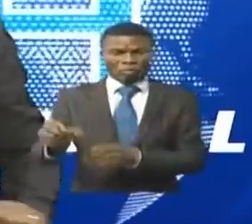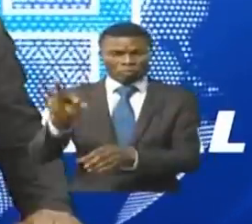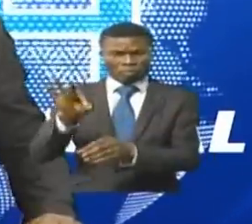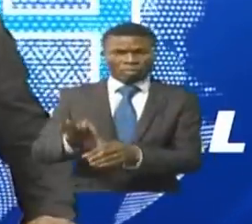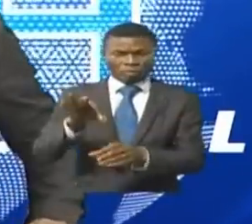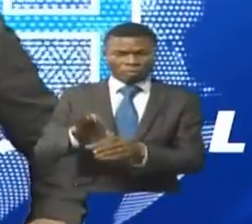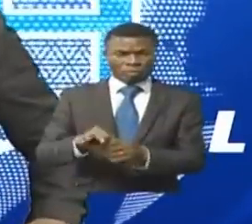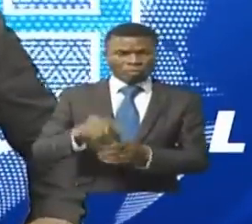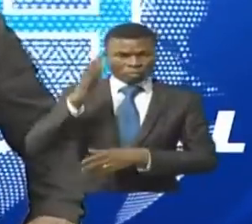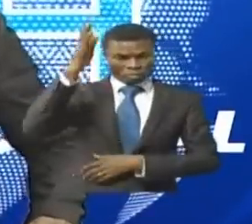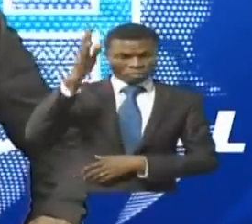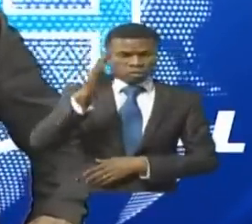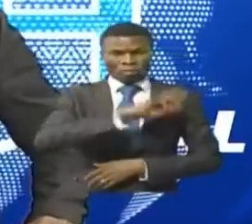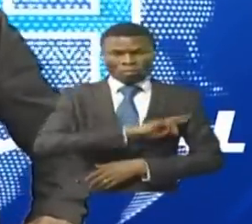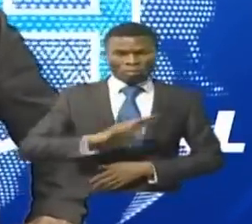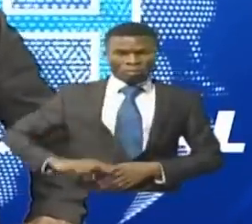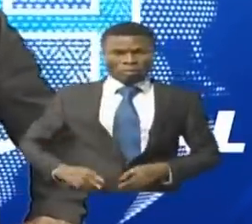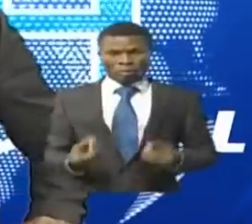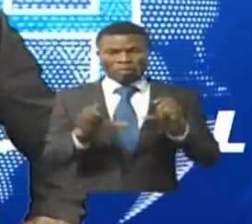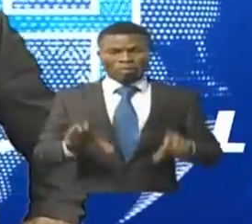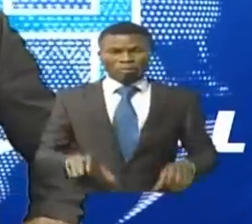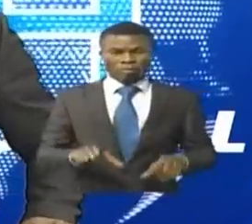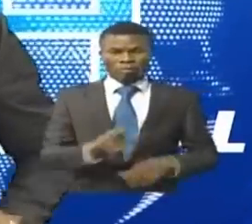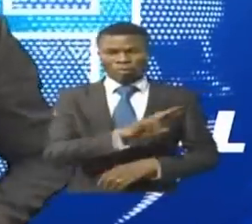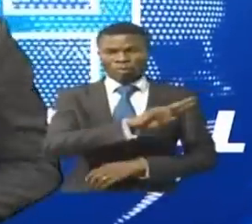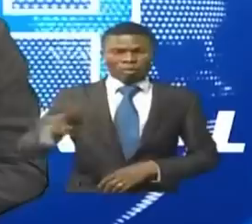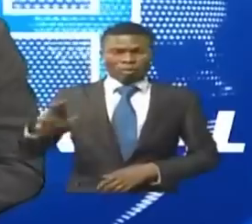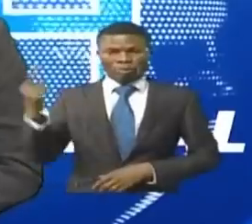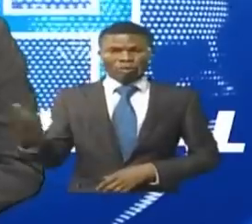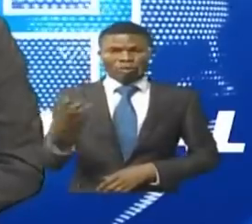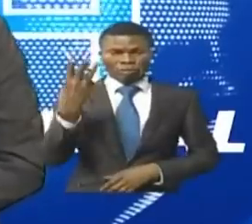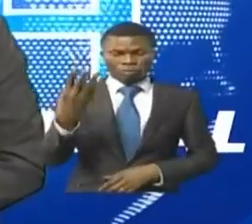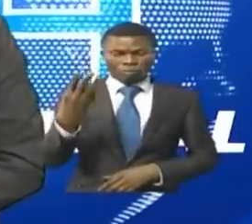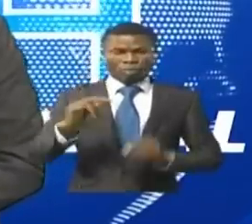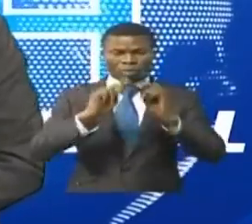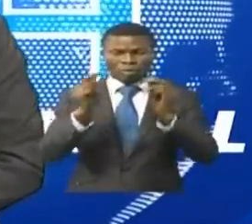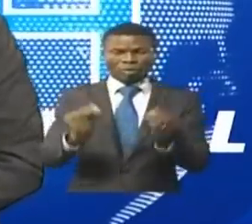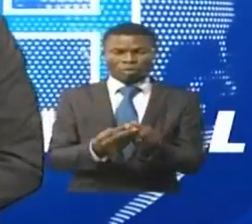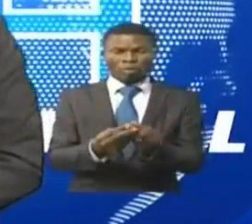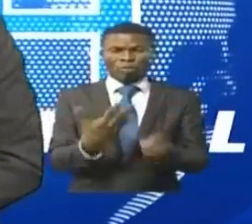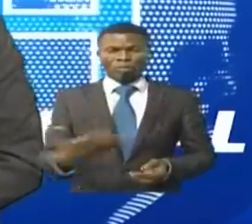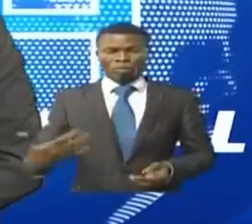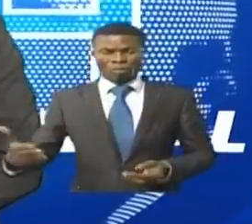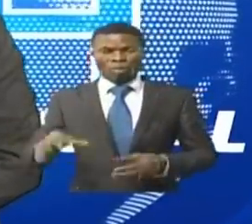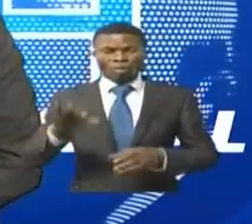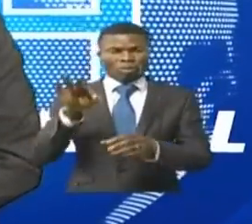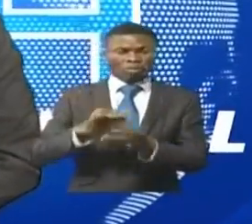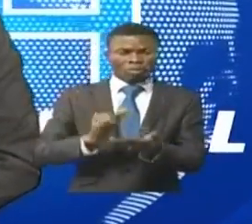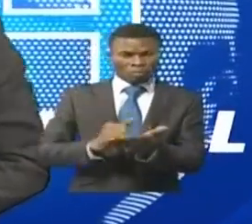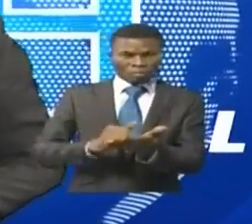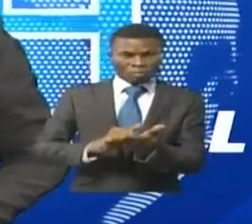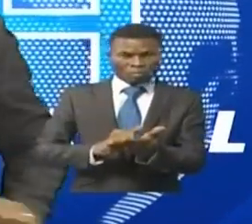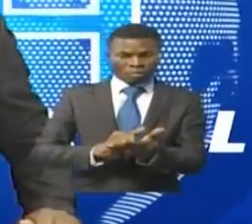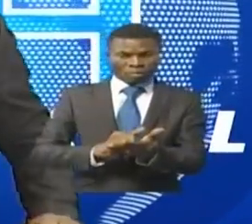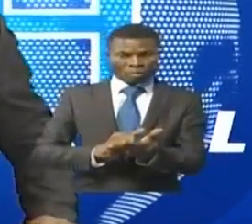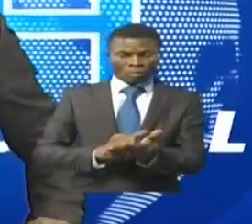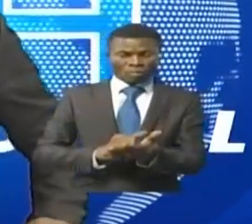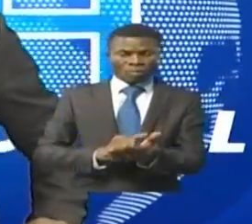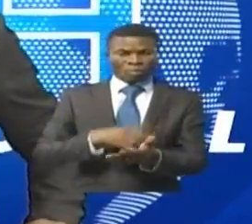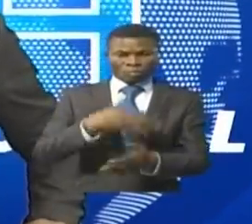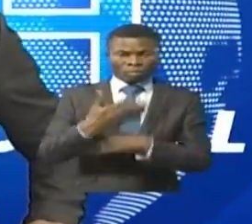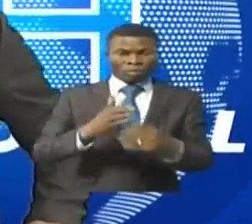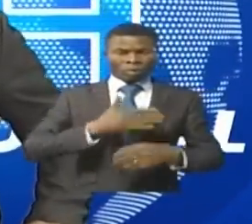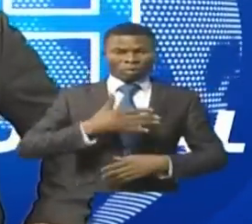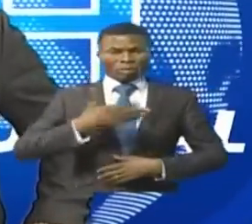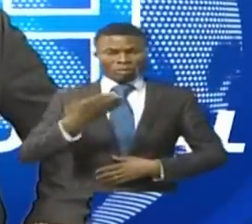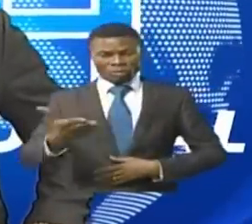élections en République démocratique du Congo en 2023. Les kits d'enrôlement des électeurs sont en pleine expérimentation.